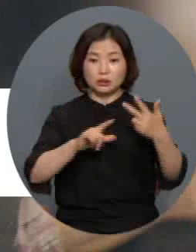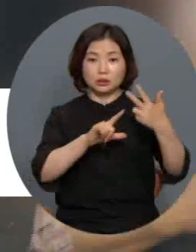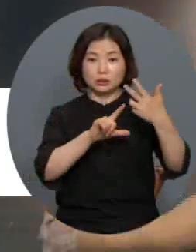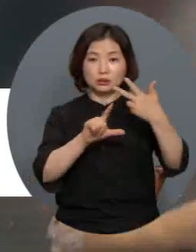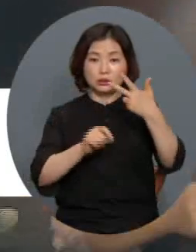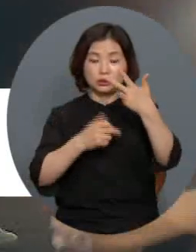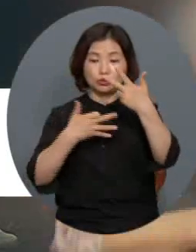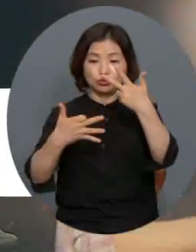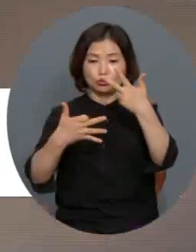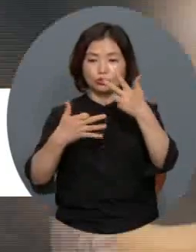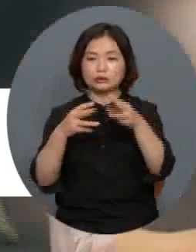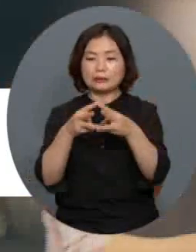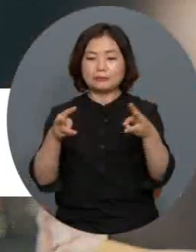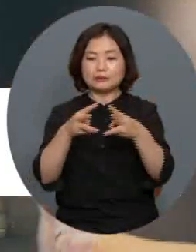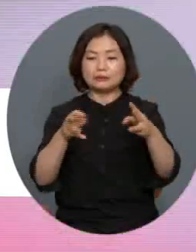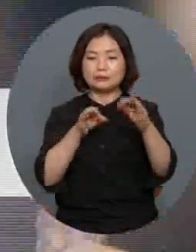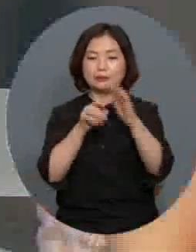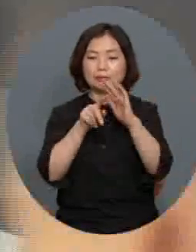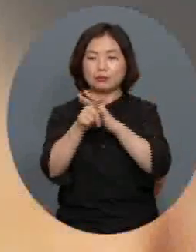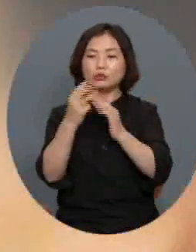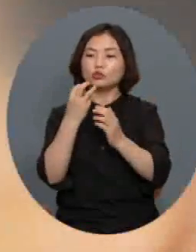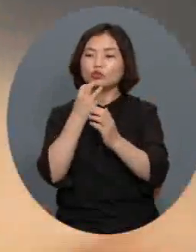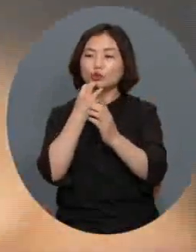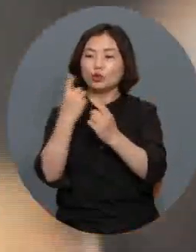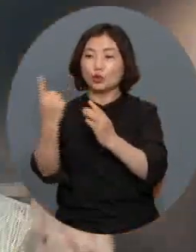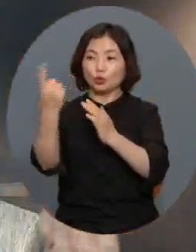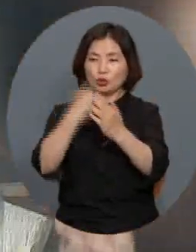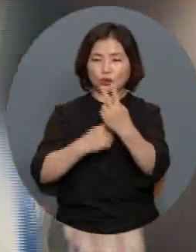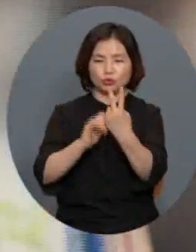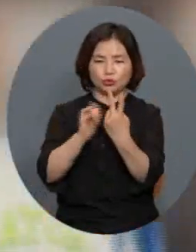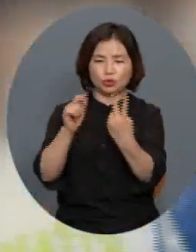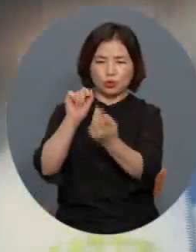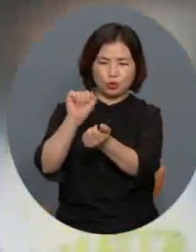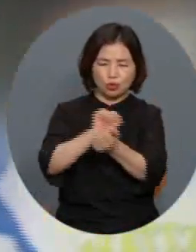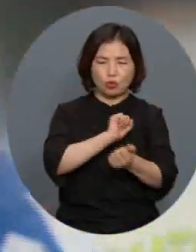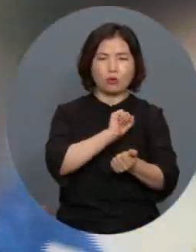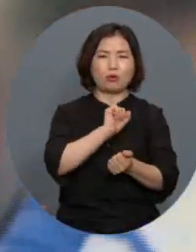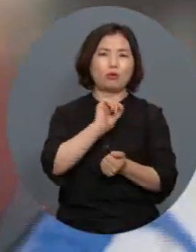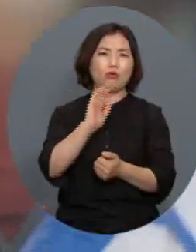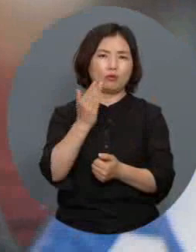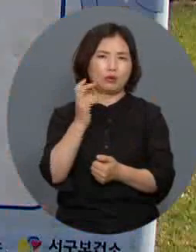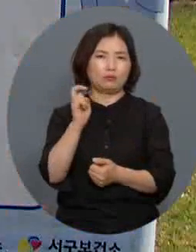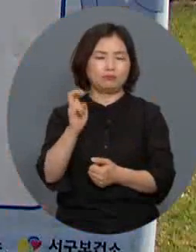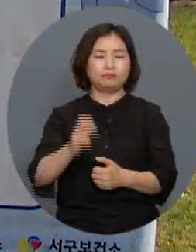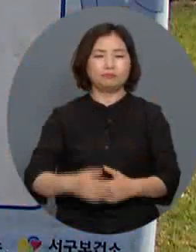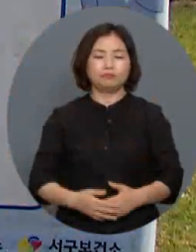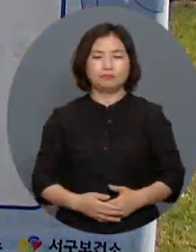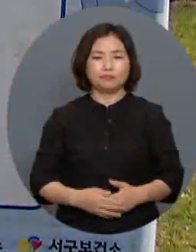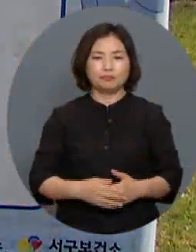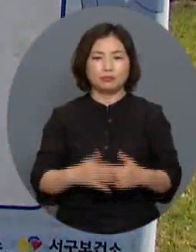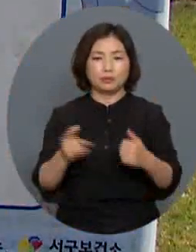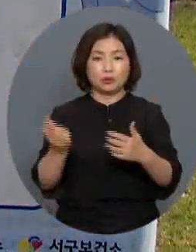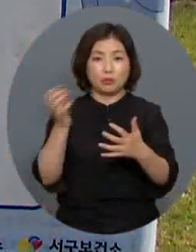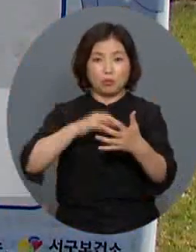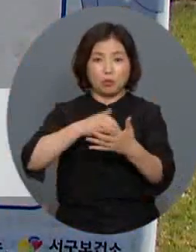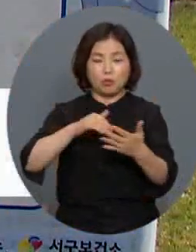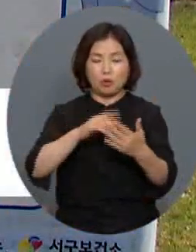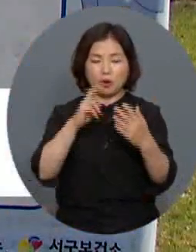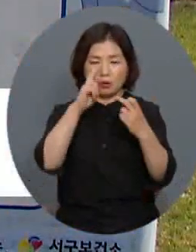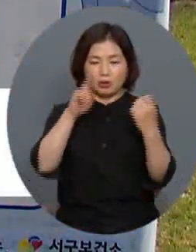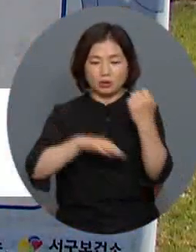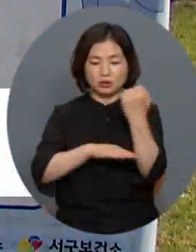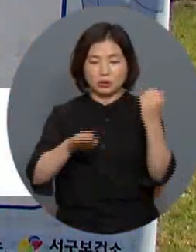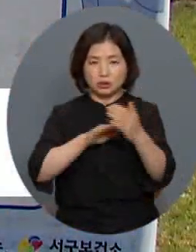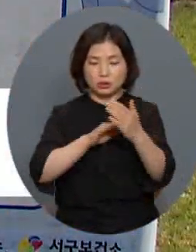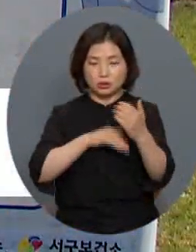19일 상가 3층을 방문한 서울 단골 손님 2명을 통해 전파된 것으로 보고 있습니다. 이를 포함해 오늘 0시